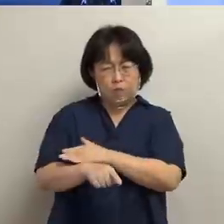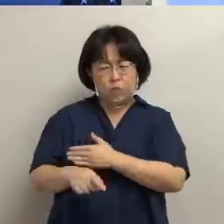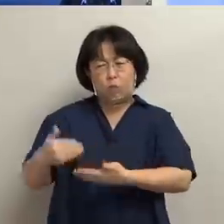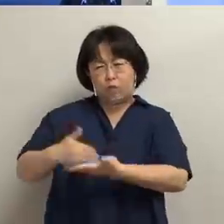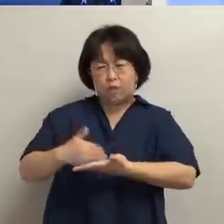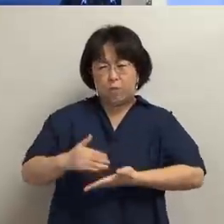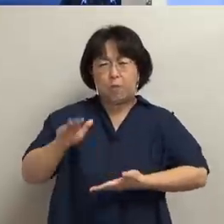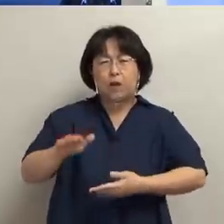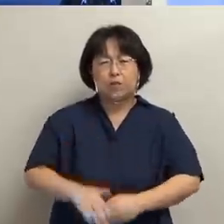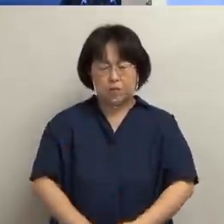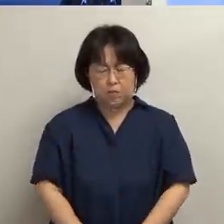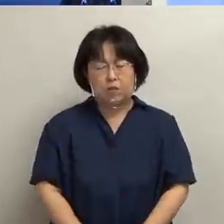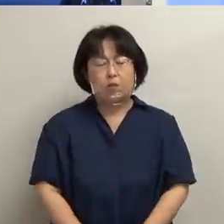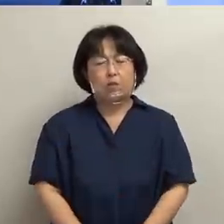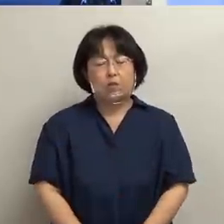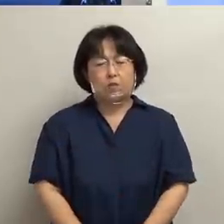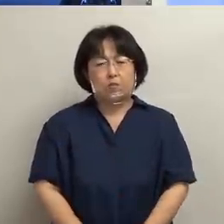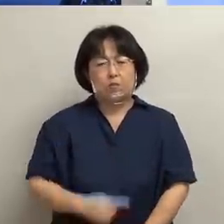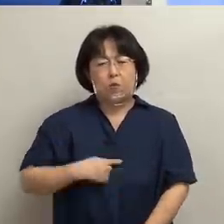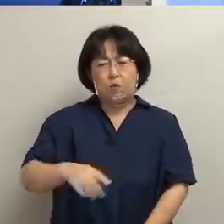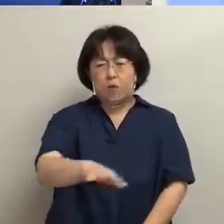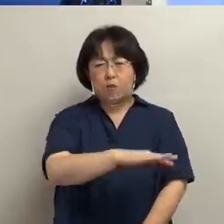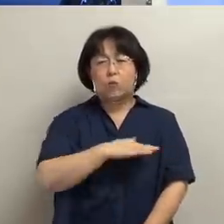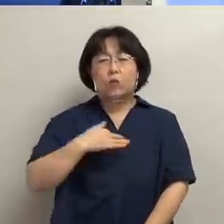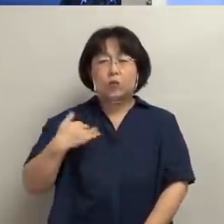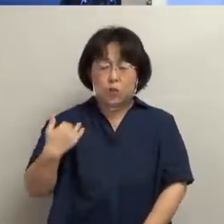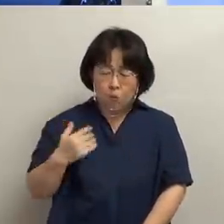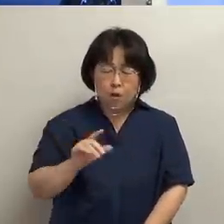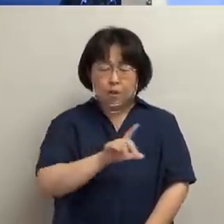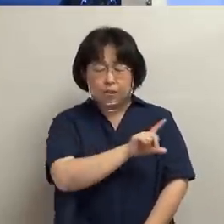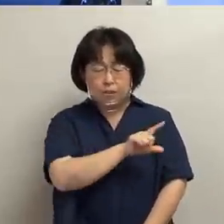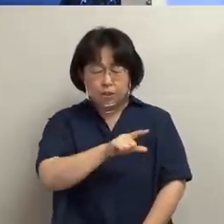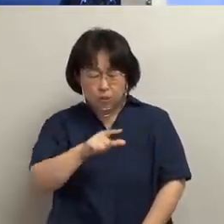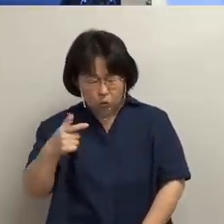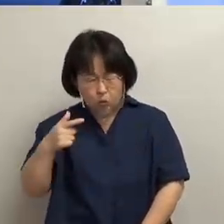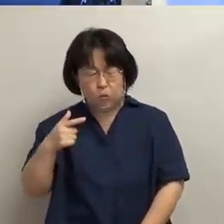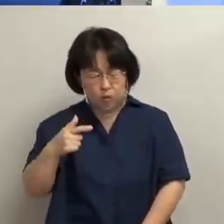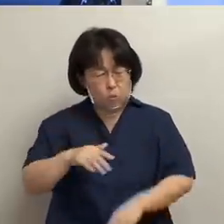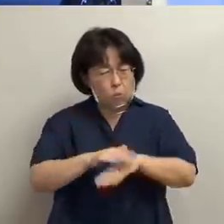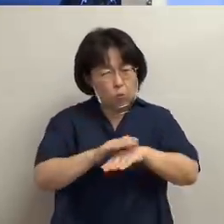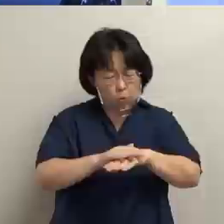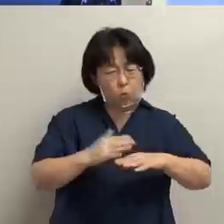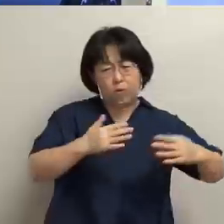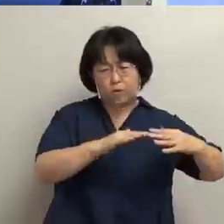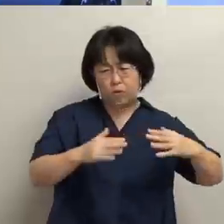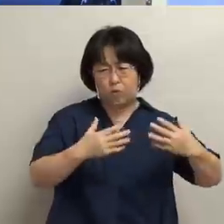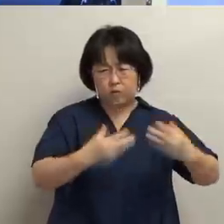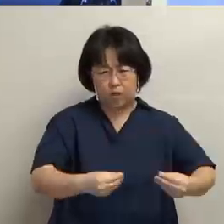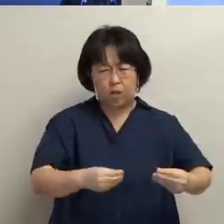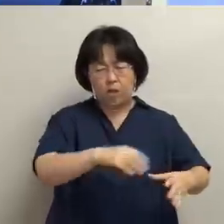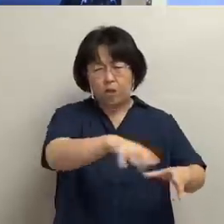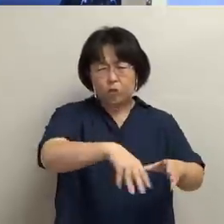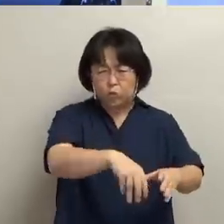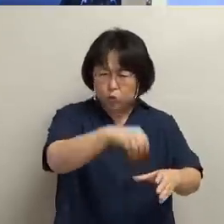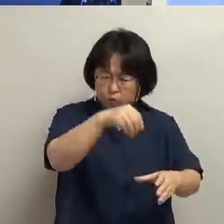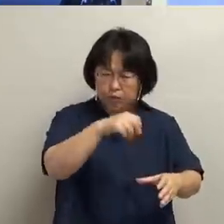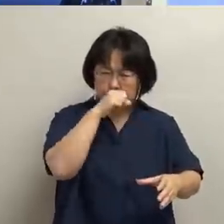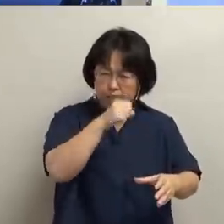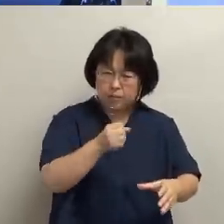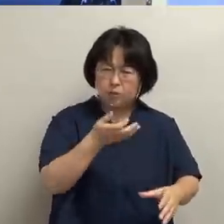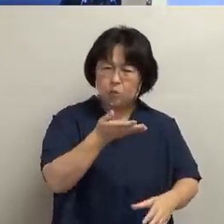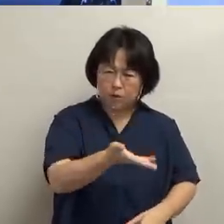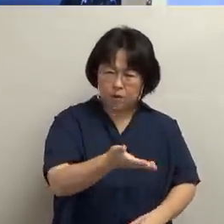も我々としてはですね色んな選択肢を実は議論しましたいわゆる抽選というやり方がいいの